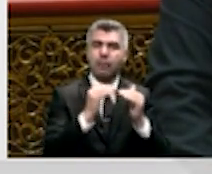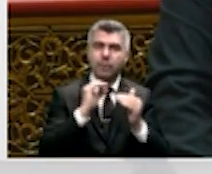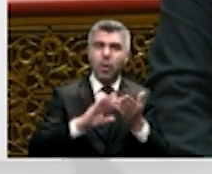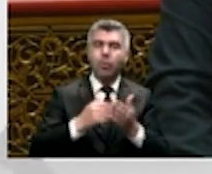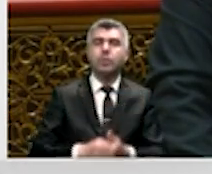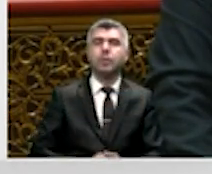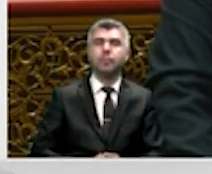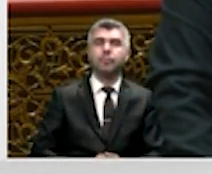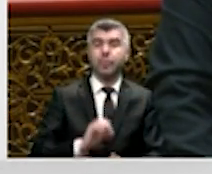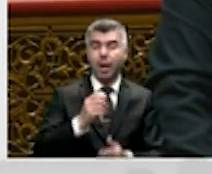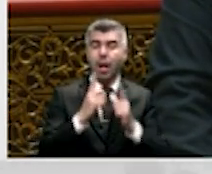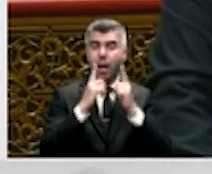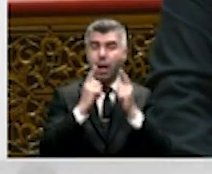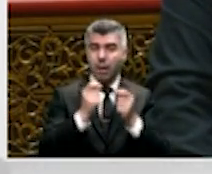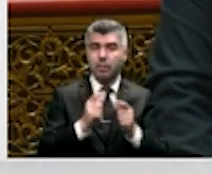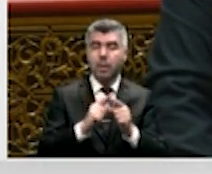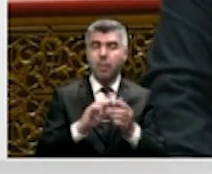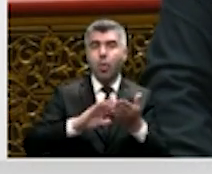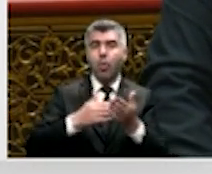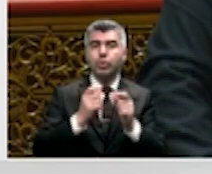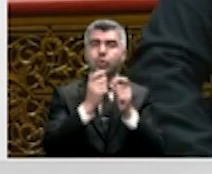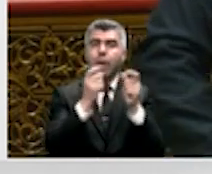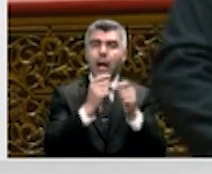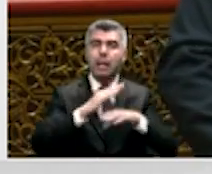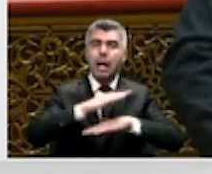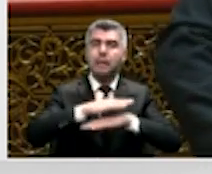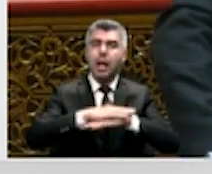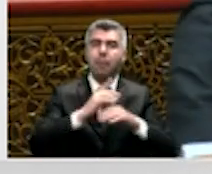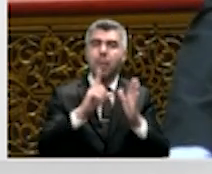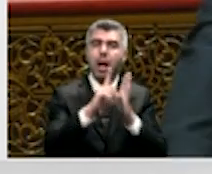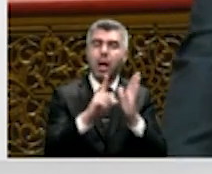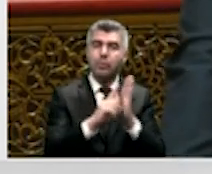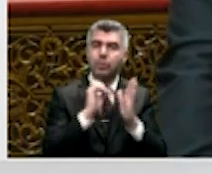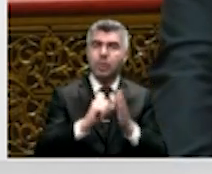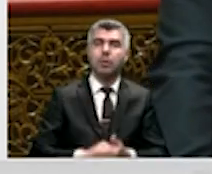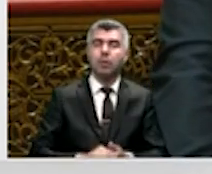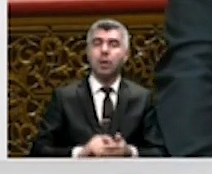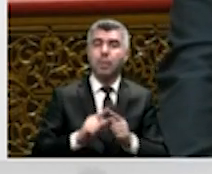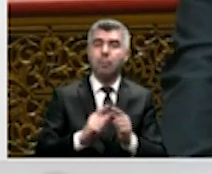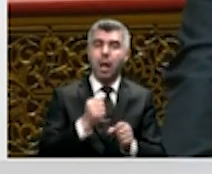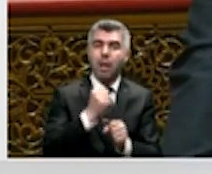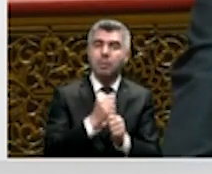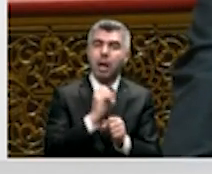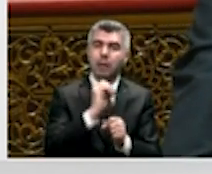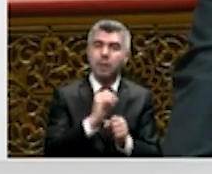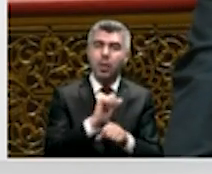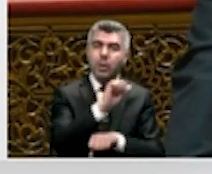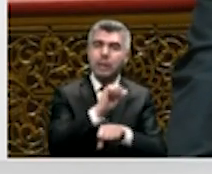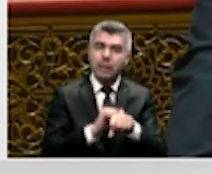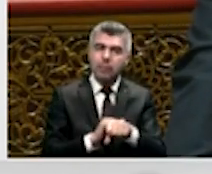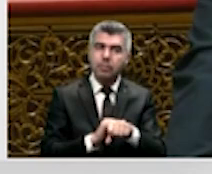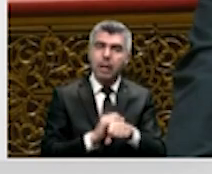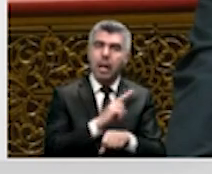الخاصة. الملاحظ أن جل هذه الشركات لا تلتزم باحترام مقتضيات القانون المتعلقة بمدونة الشغل بالضمان الاجتماعي